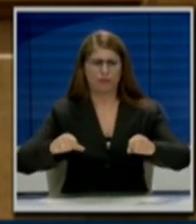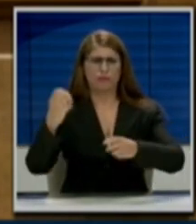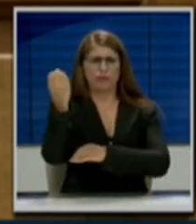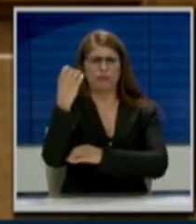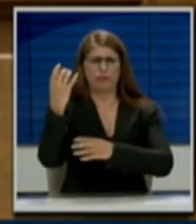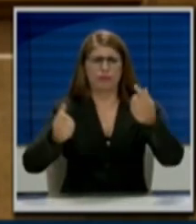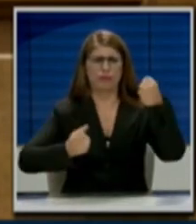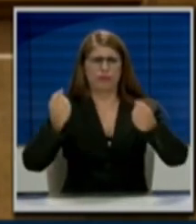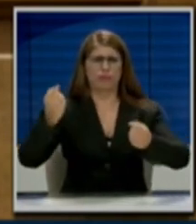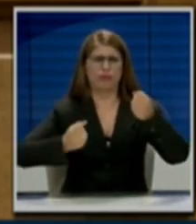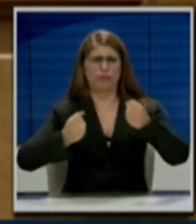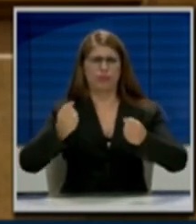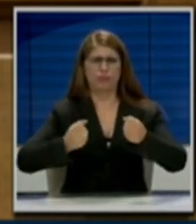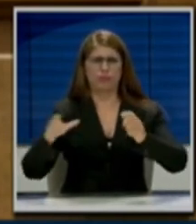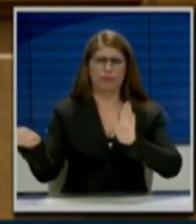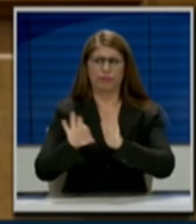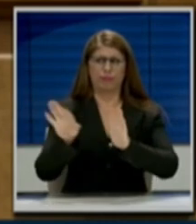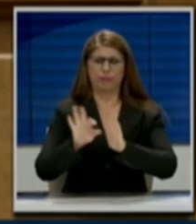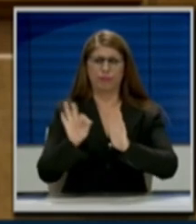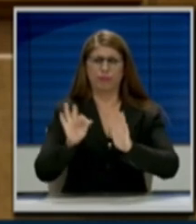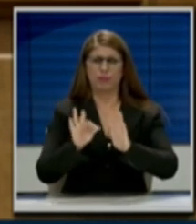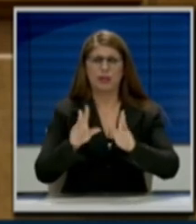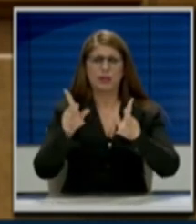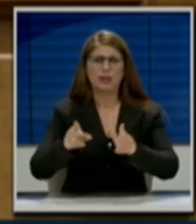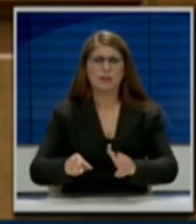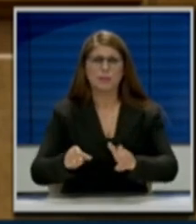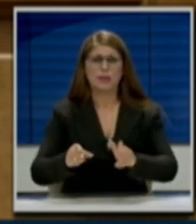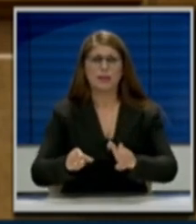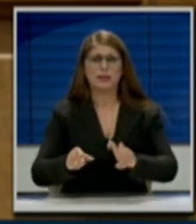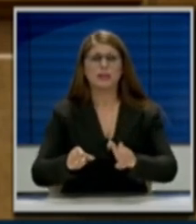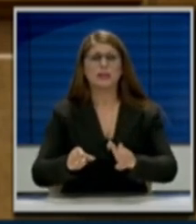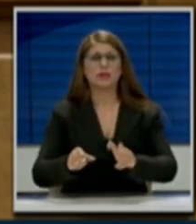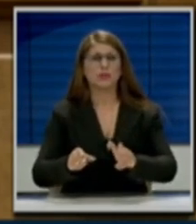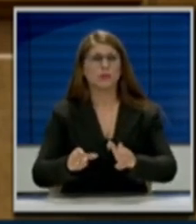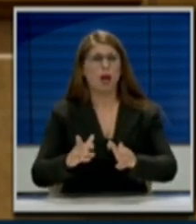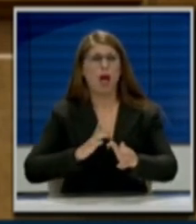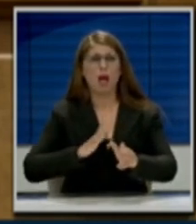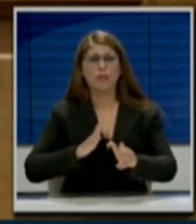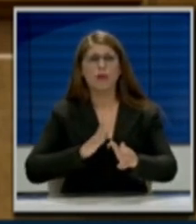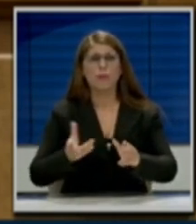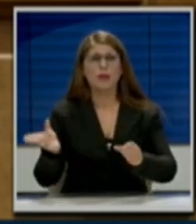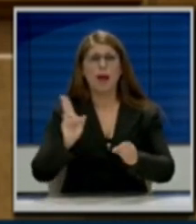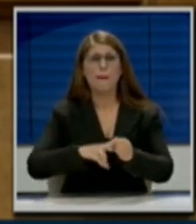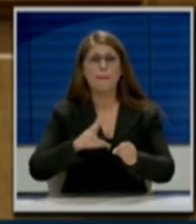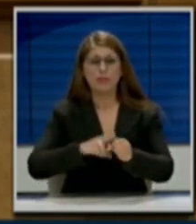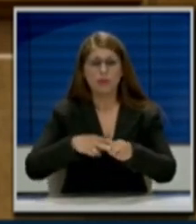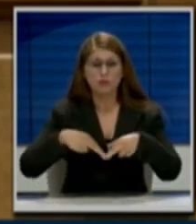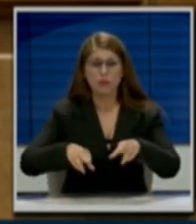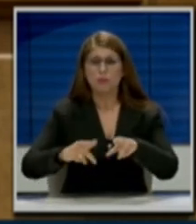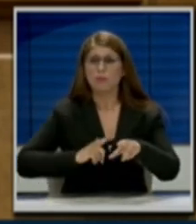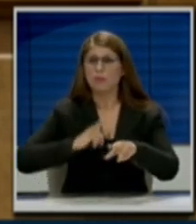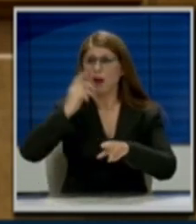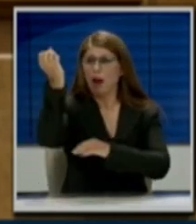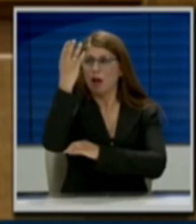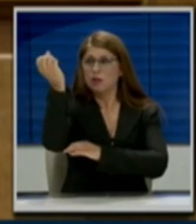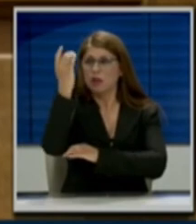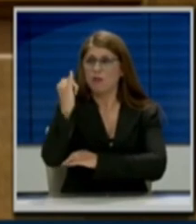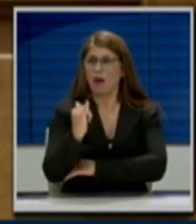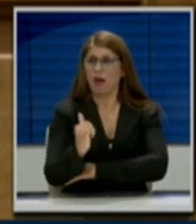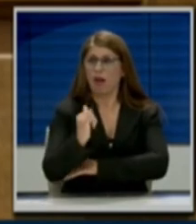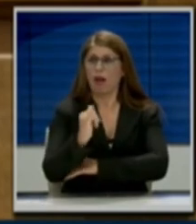ασθενοφόρα, για να πάψει ο κόσμος να πεθαίνει περιμένοντας ένα ασθενοφόρο. Και